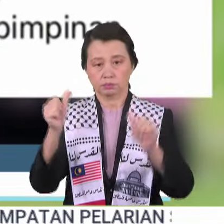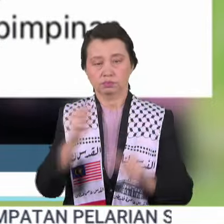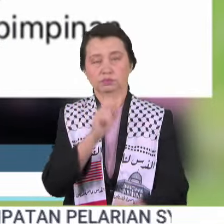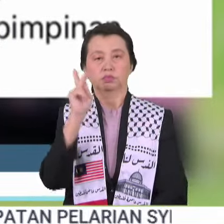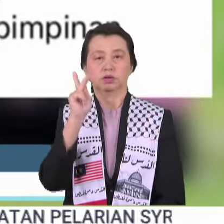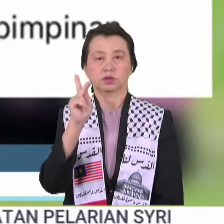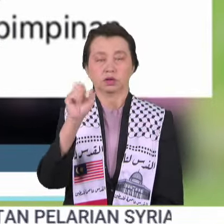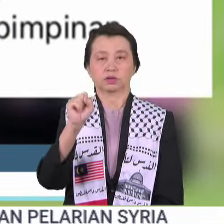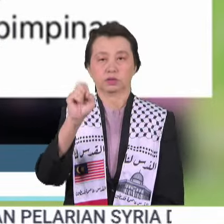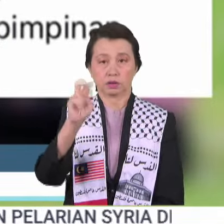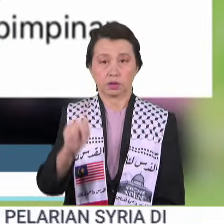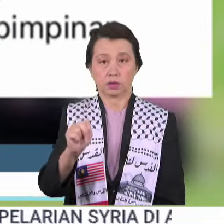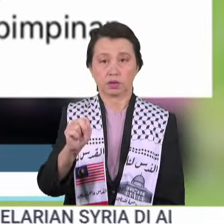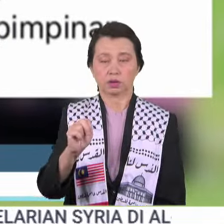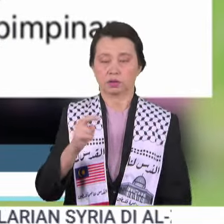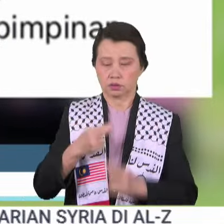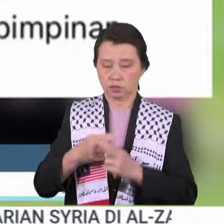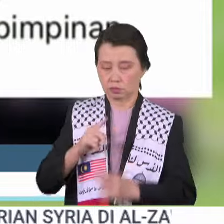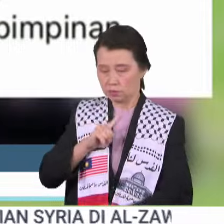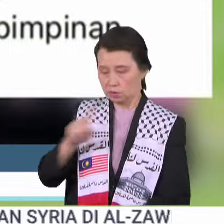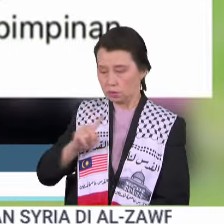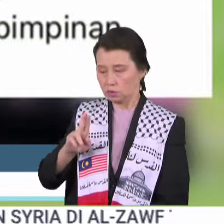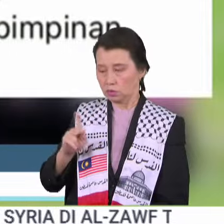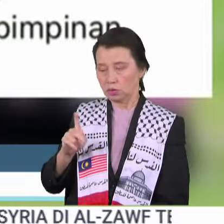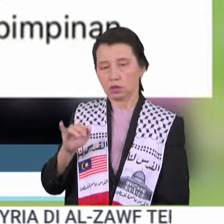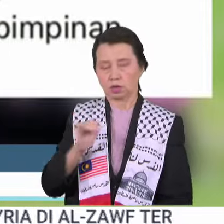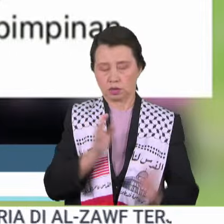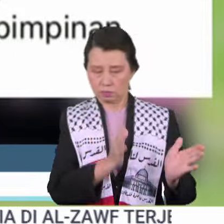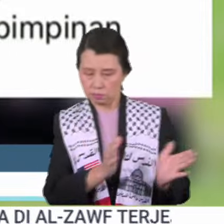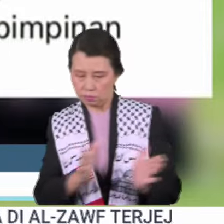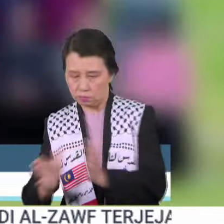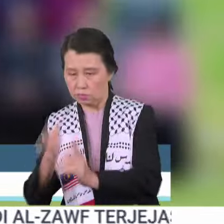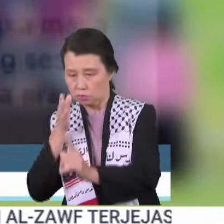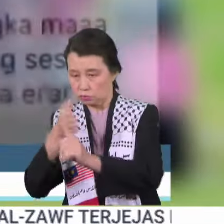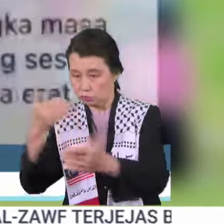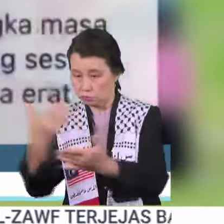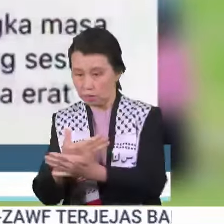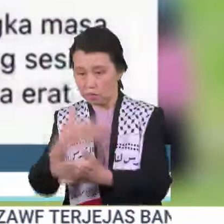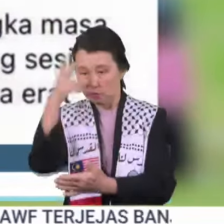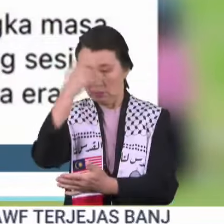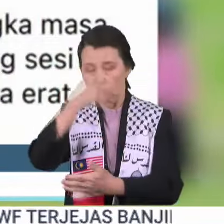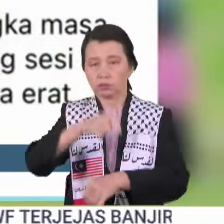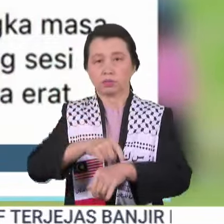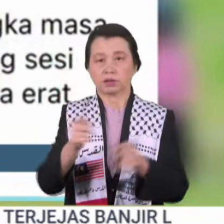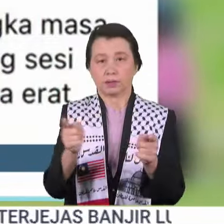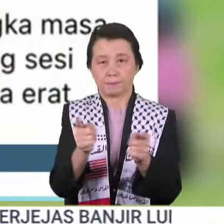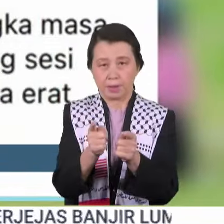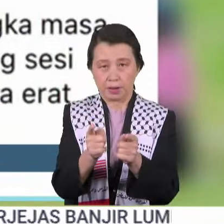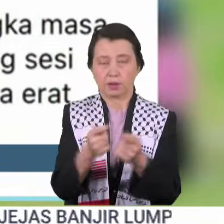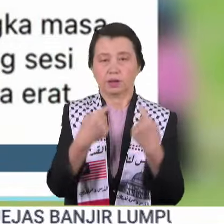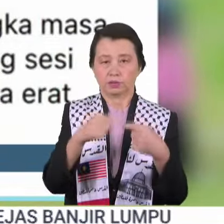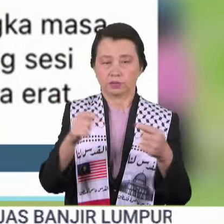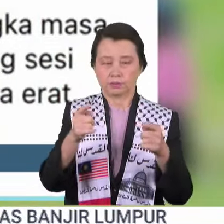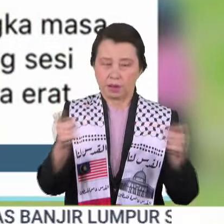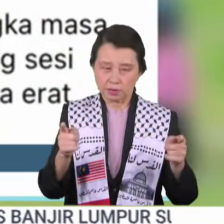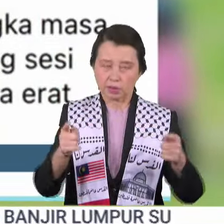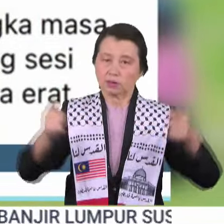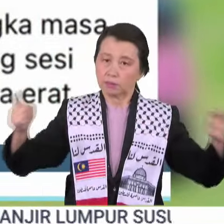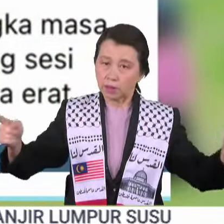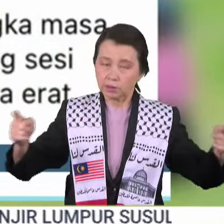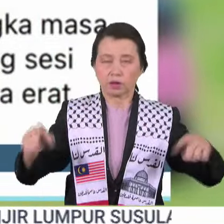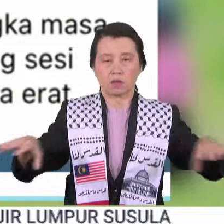ketua setiausaha negara Tan Sri Mohamad Zuki Ali pelbagai strategi dan Hala tuju baru kerajaan bagi jangka masa pendek sederhana dan panjang